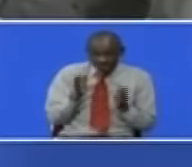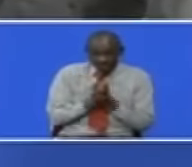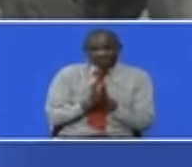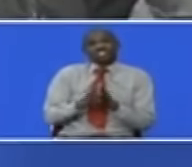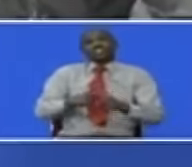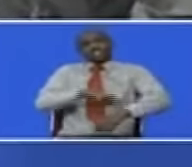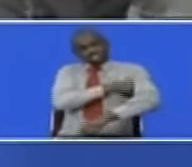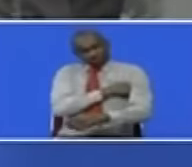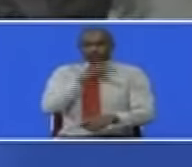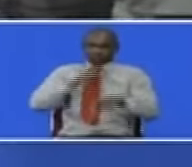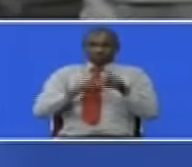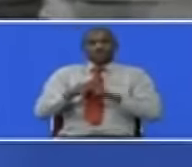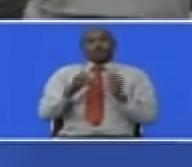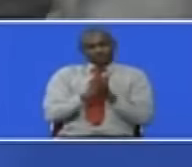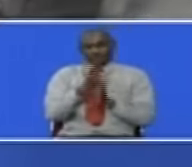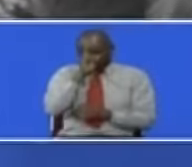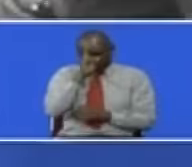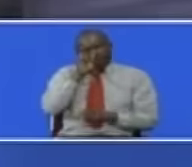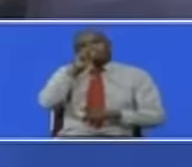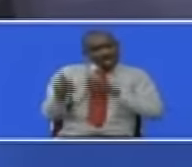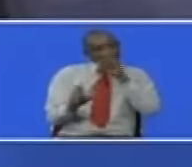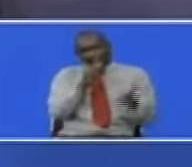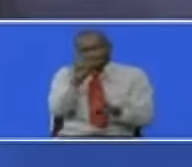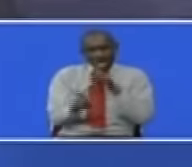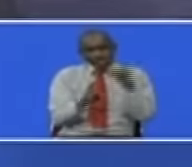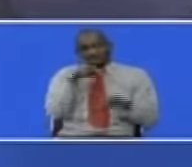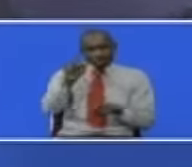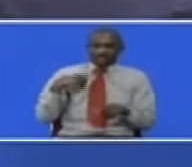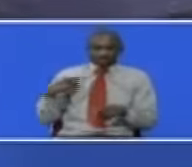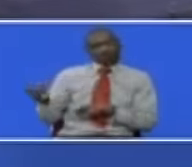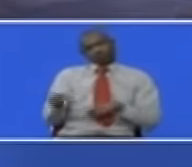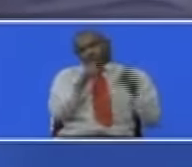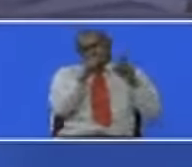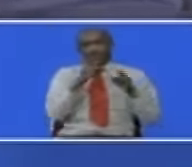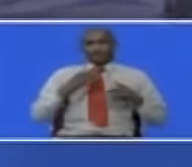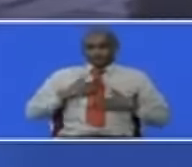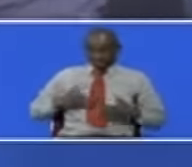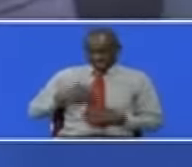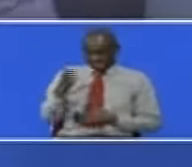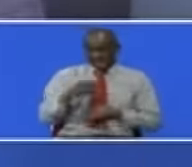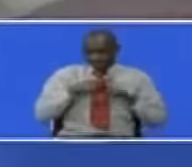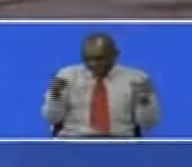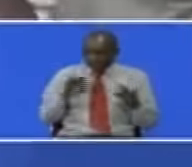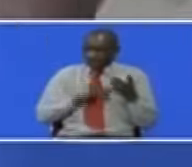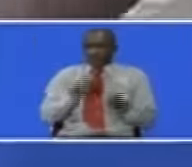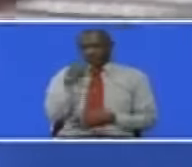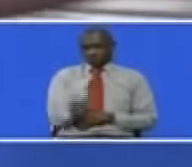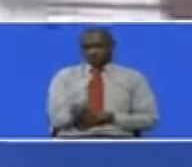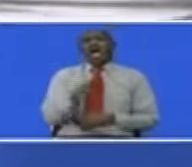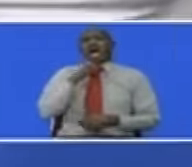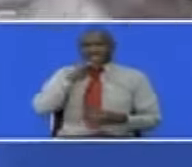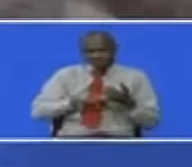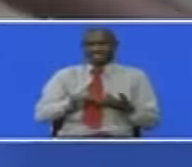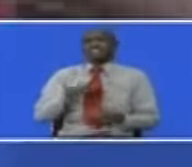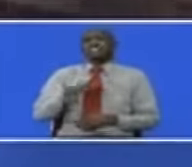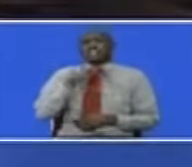mwa chifu na polisi wakimdadisi, na baadaye polisi walifika na kuchukua mwili. Lakini Wanjiru anasema mumewe